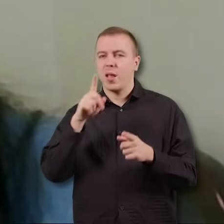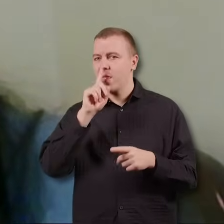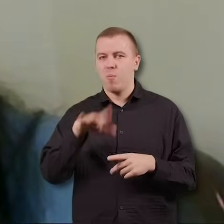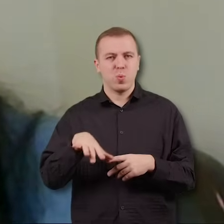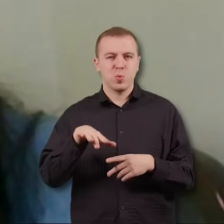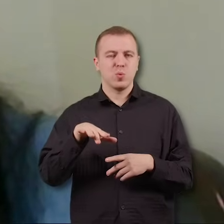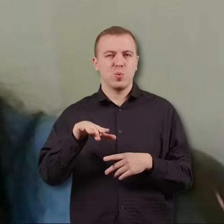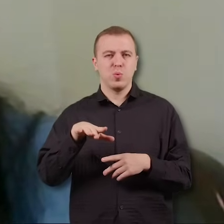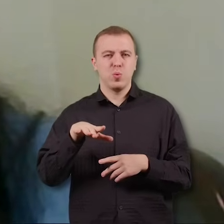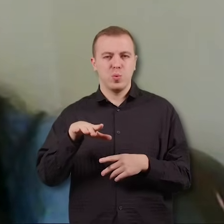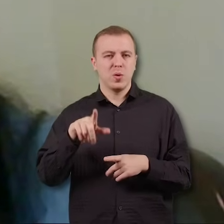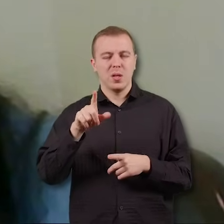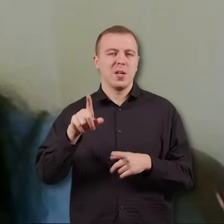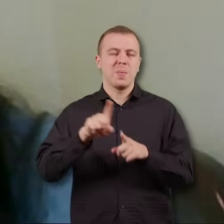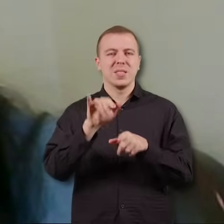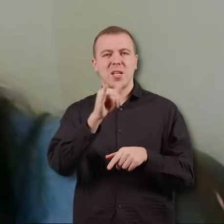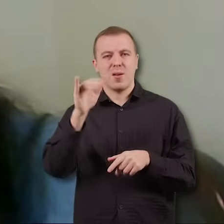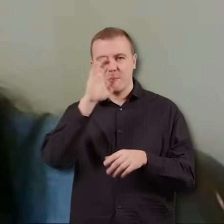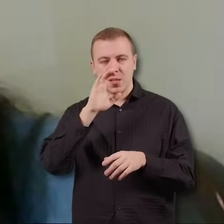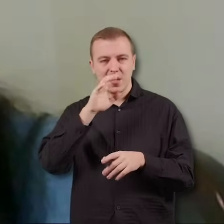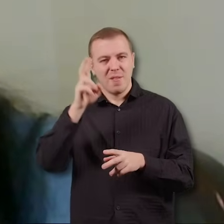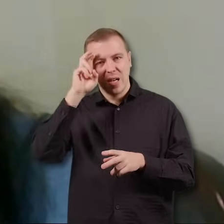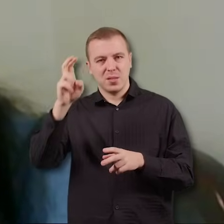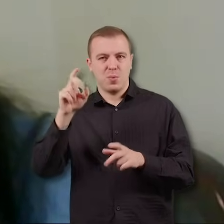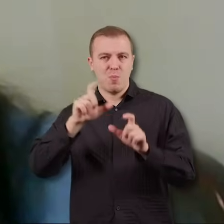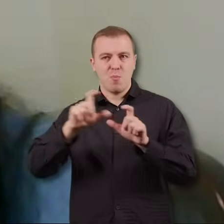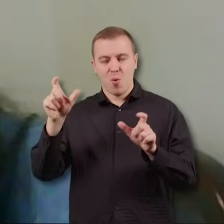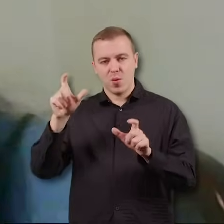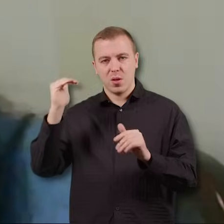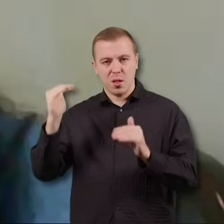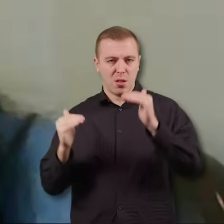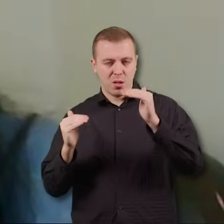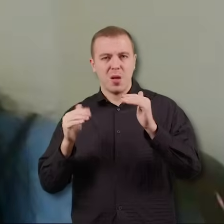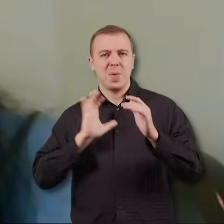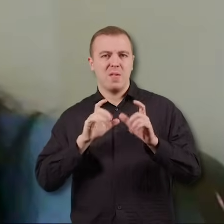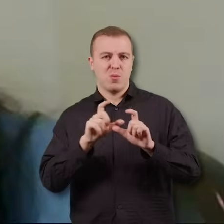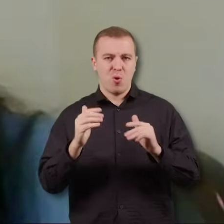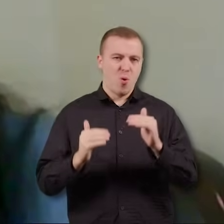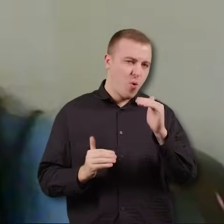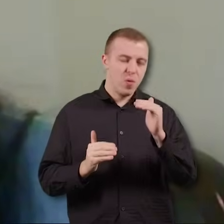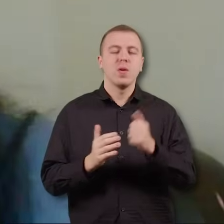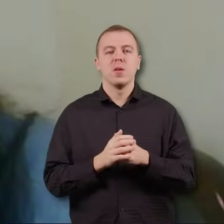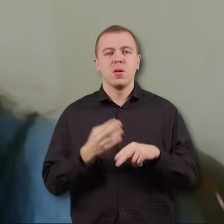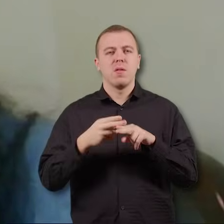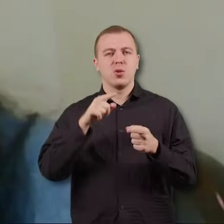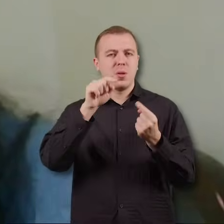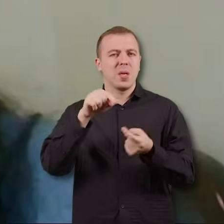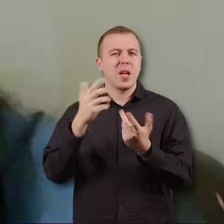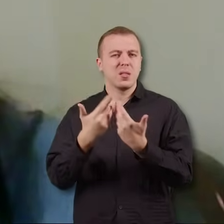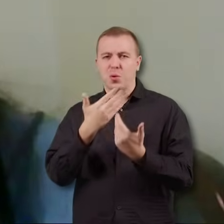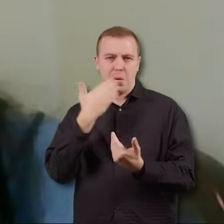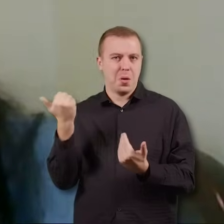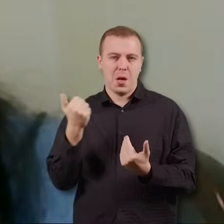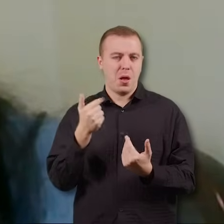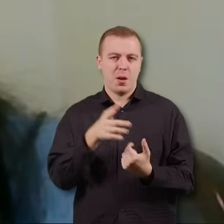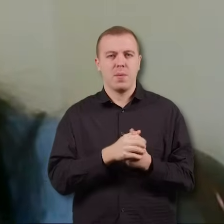nebūtų prastesnės sąlygos valstybinėms mokykloms ir privačioms mokykloms, kurioms yra netaikomi šitie skaičiai.